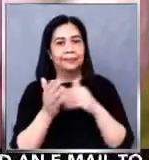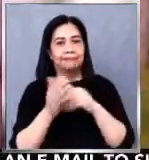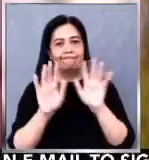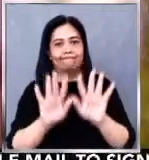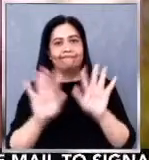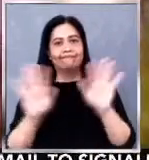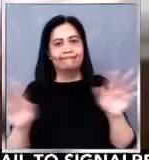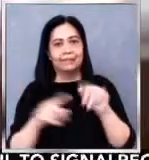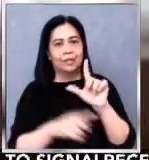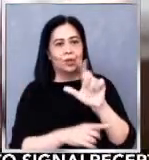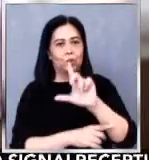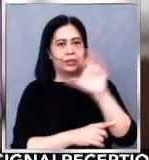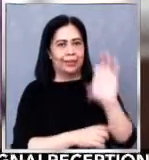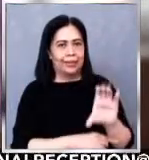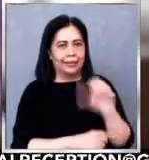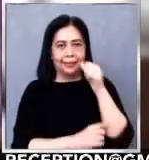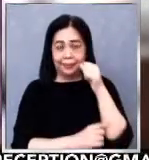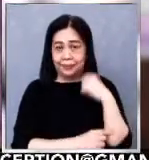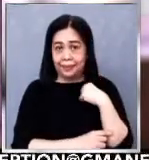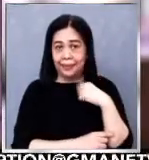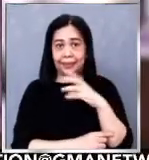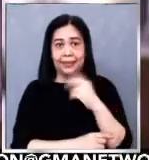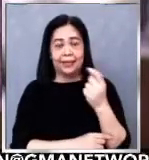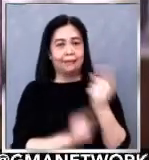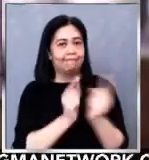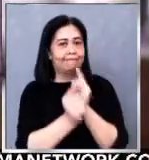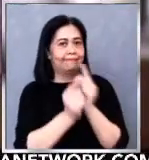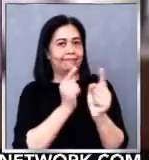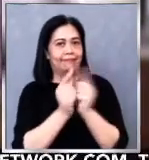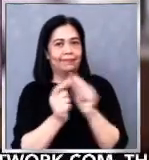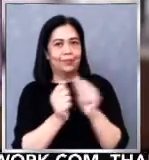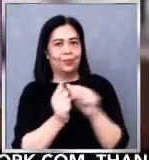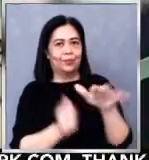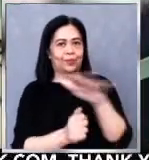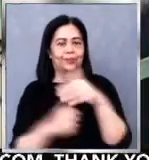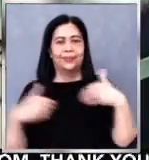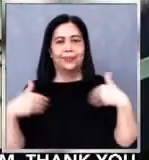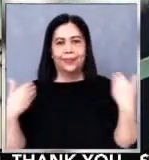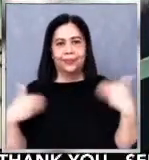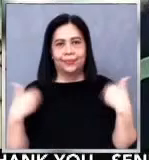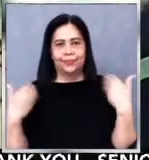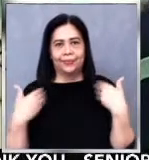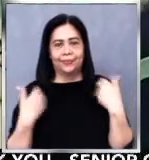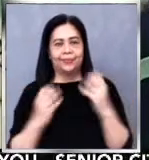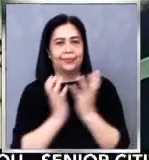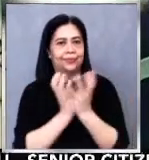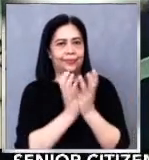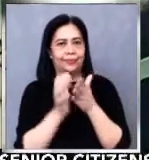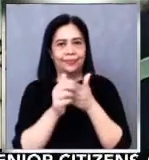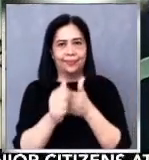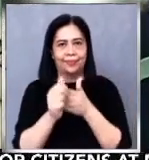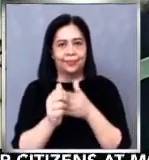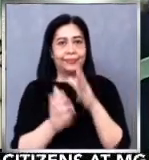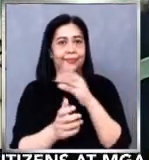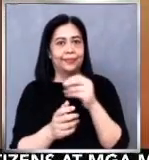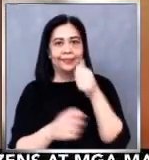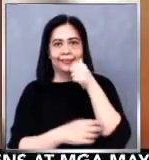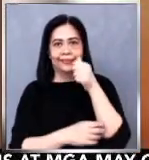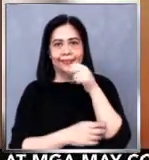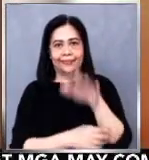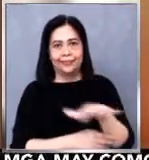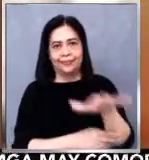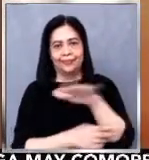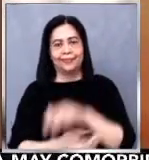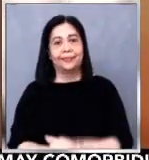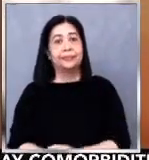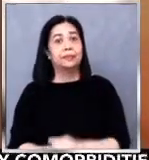City kagabi at nakipag-usap din sa mga kabataan, community leaders at kababaihan. May paalala